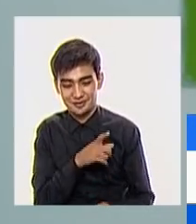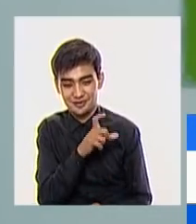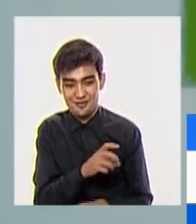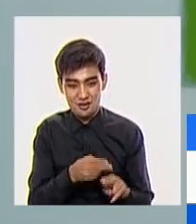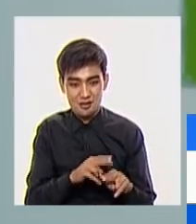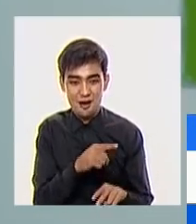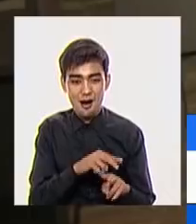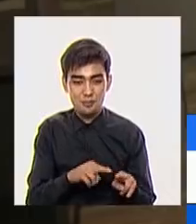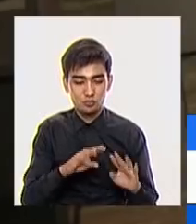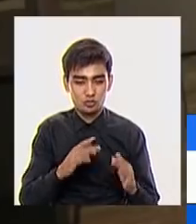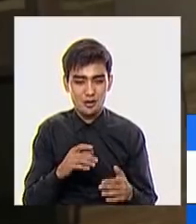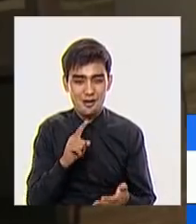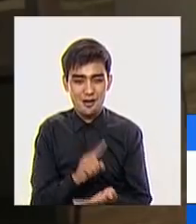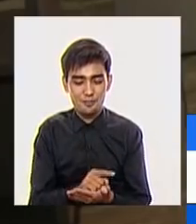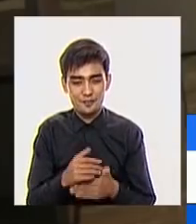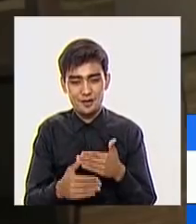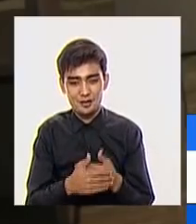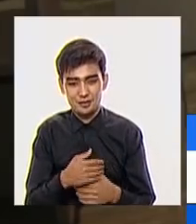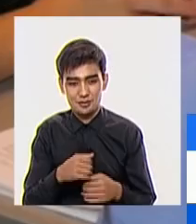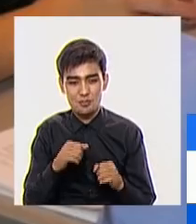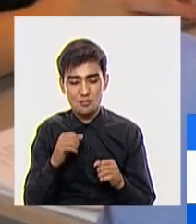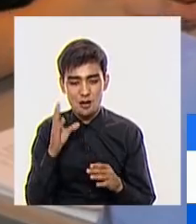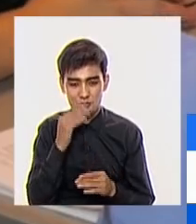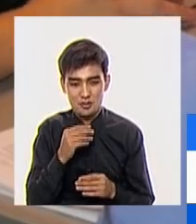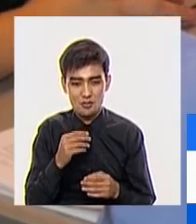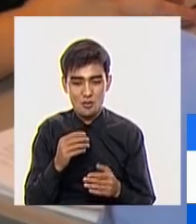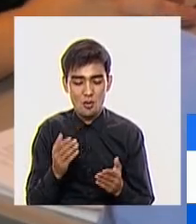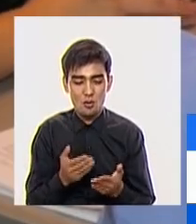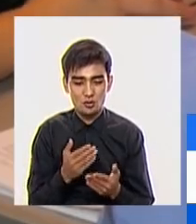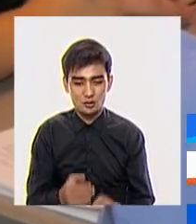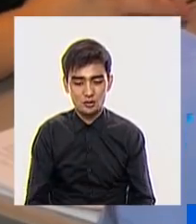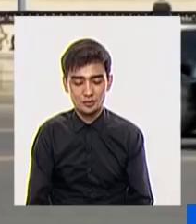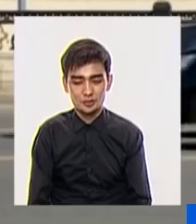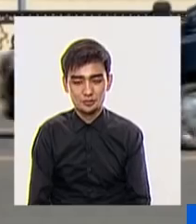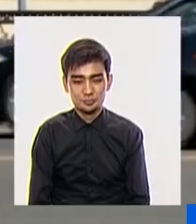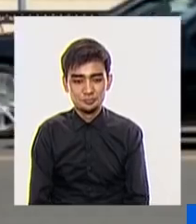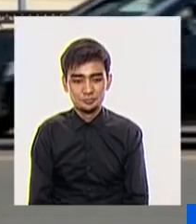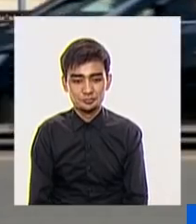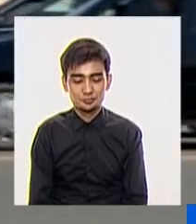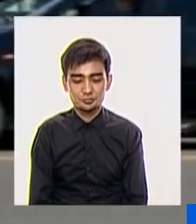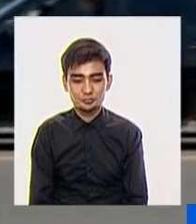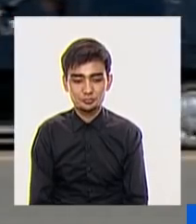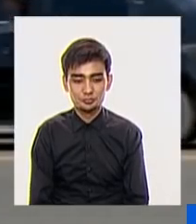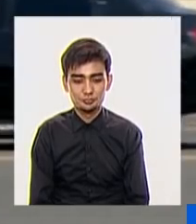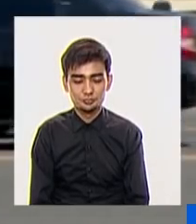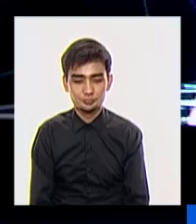таком случае обязательное наказание может быть мягче. Зарина Беремкул, Дидар Елеев, Информбюро,